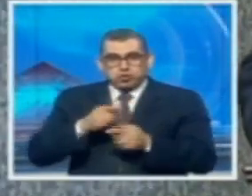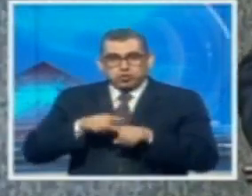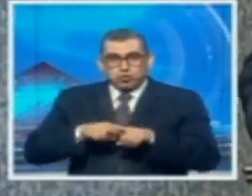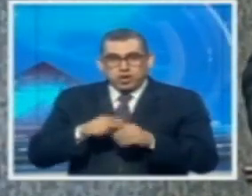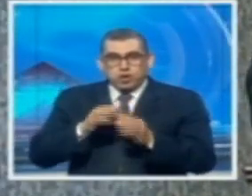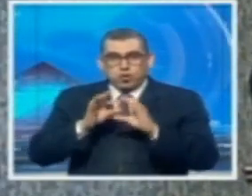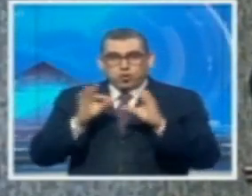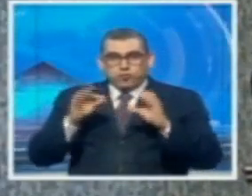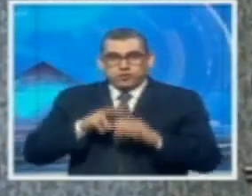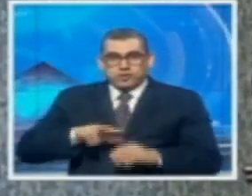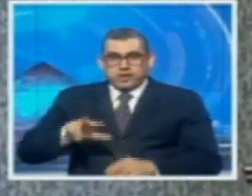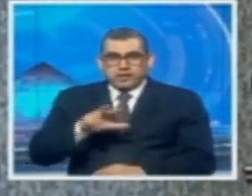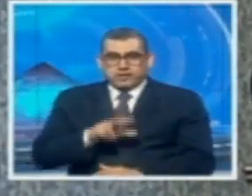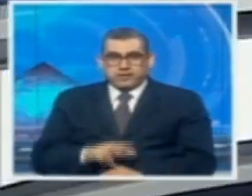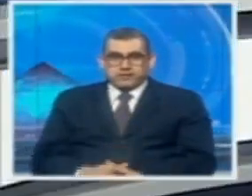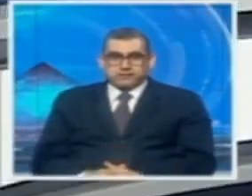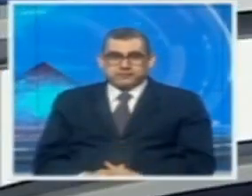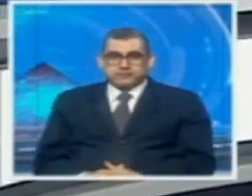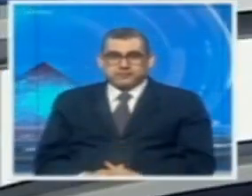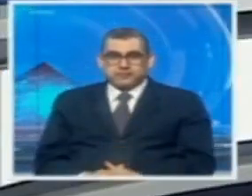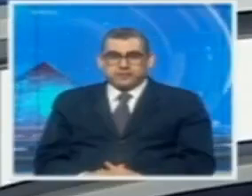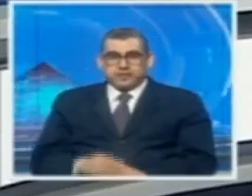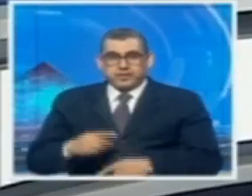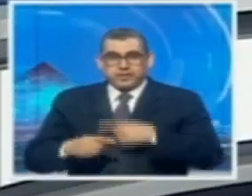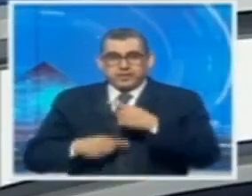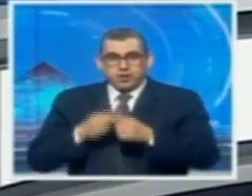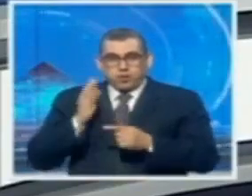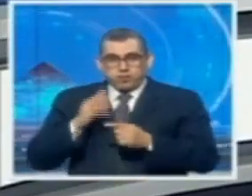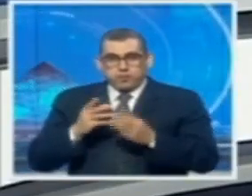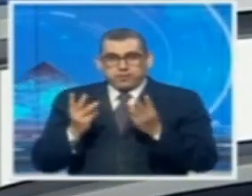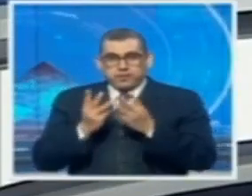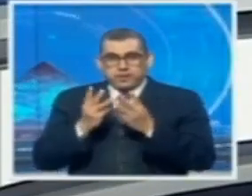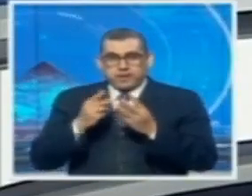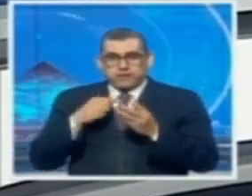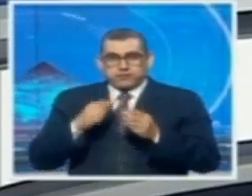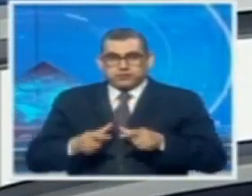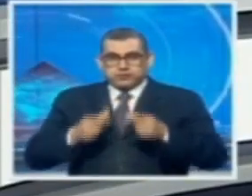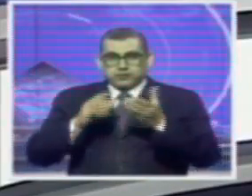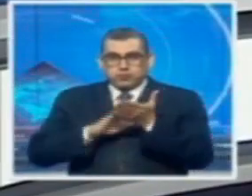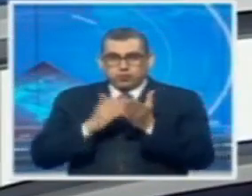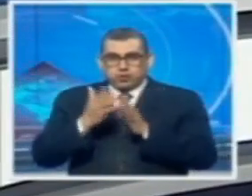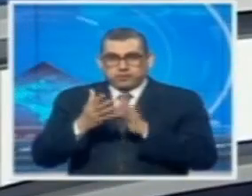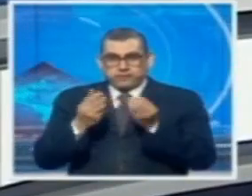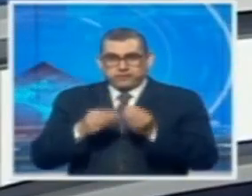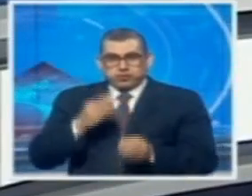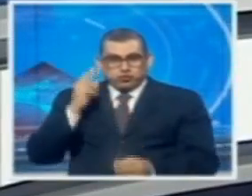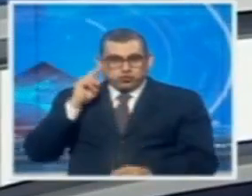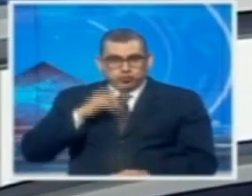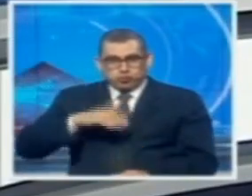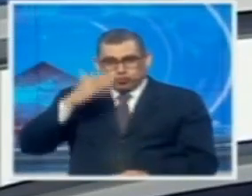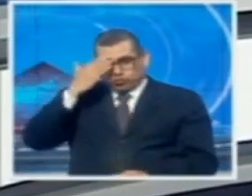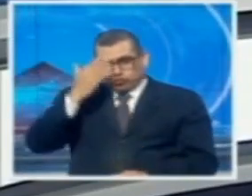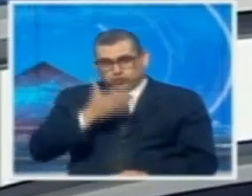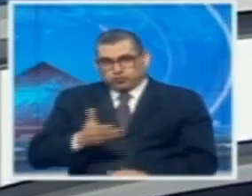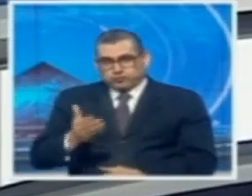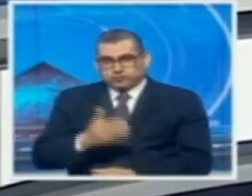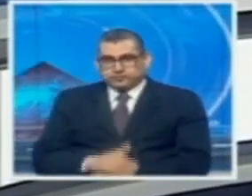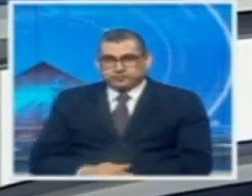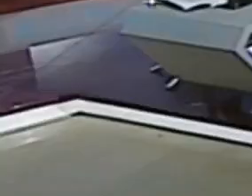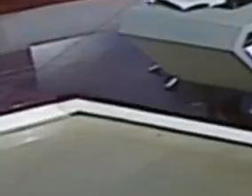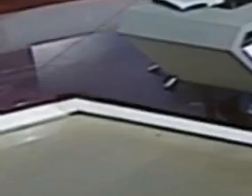واليونان وقبرص. ودائما يمكنكم متابعتنا عبر مسبيرو.إيجي. شكرا لكم، إلى اللقاء. إلى اللقاء.